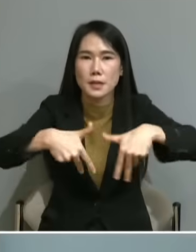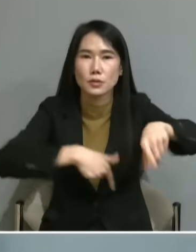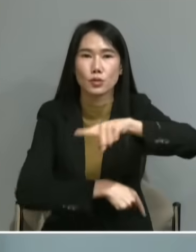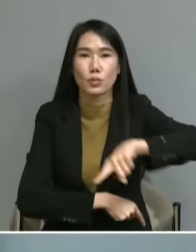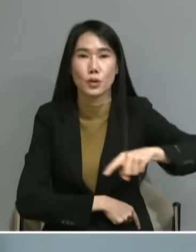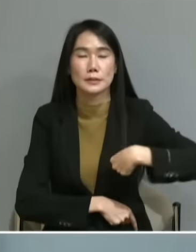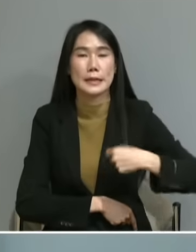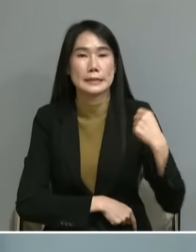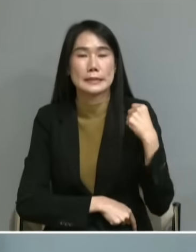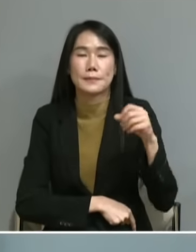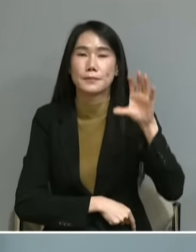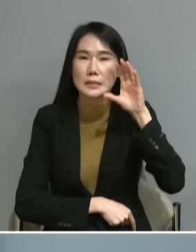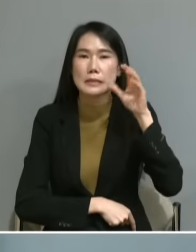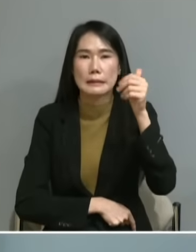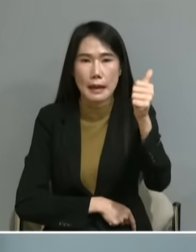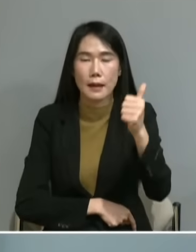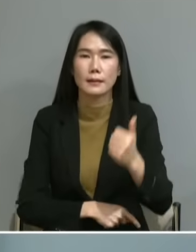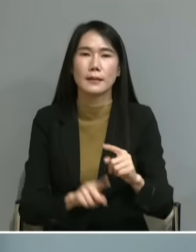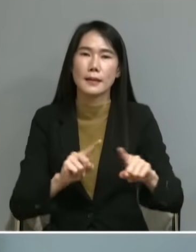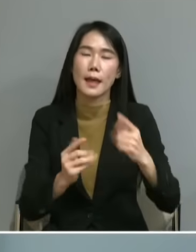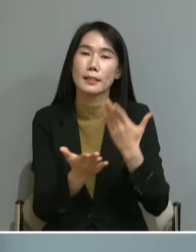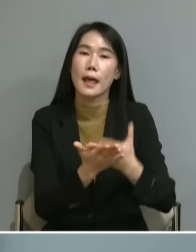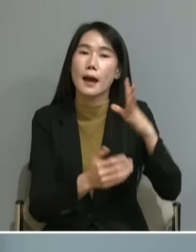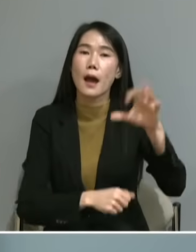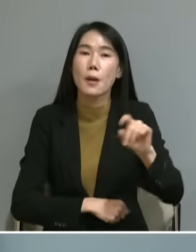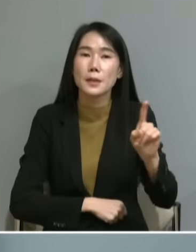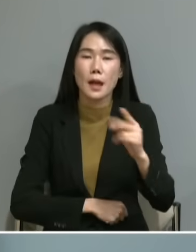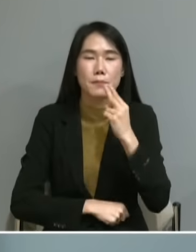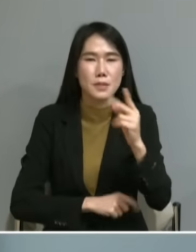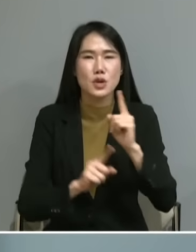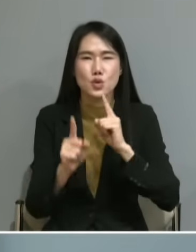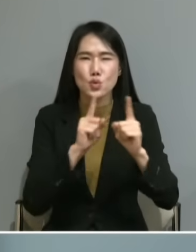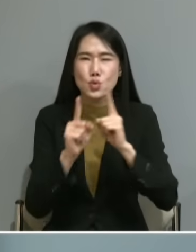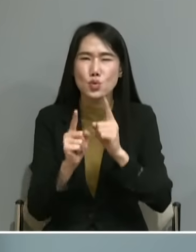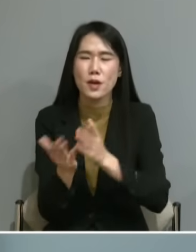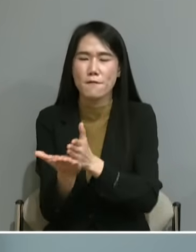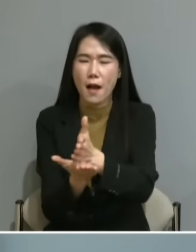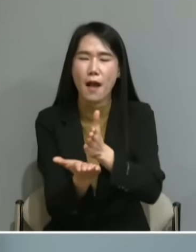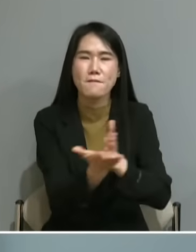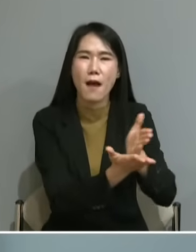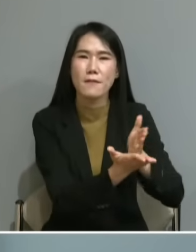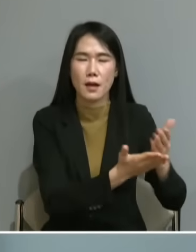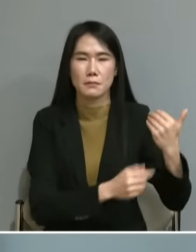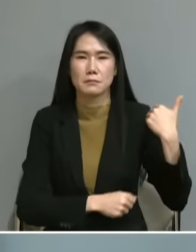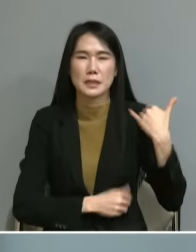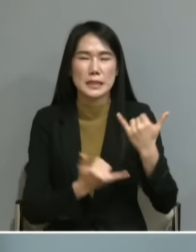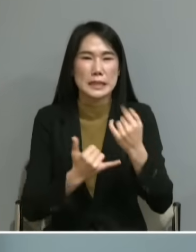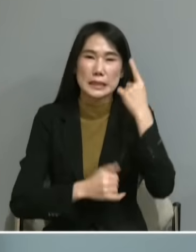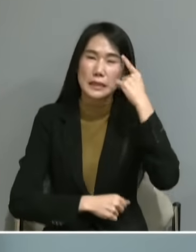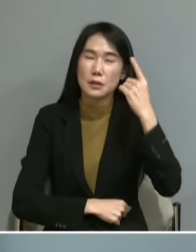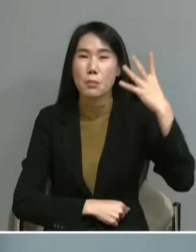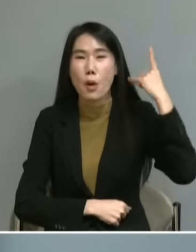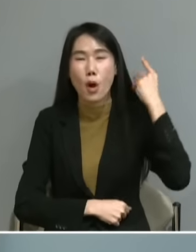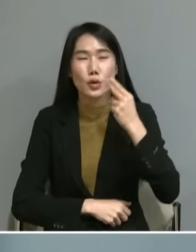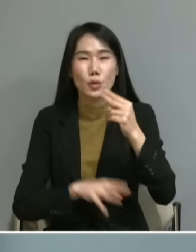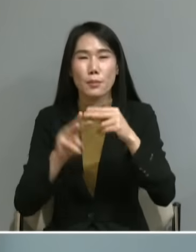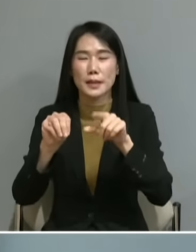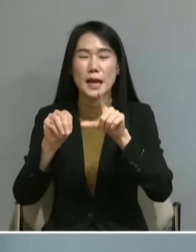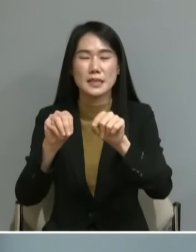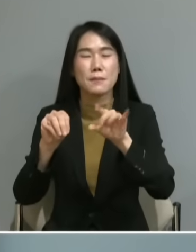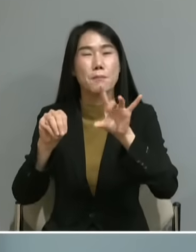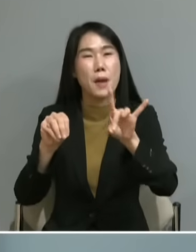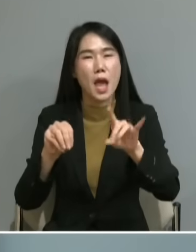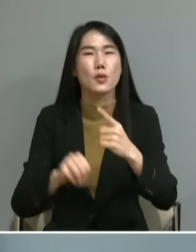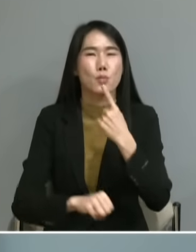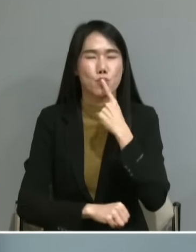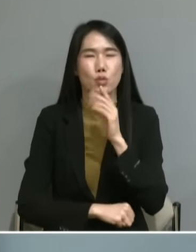ในส่วนของแหล่งเงินนะครับเราก็มีการพูดคุยกันหลายส่วนครับเราเคยคิดแม้แต่กระทั่งเรื่องของมาตรา28อันนี้ก็ตอ